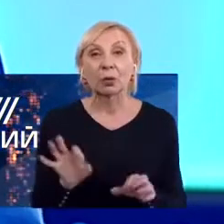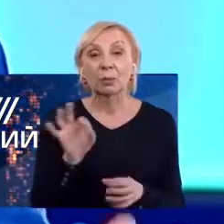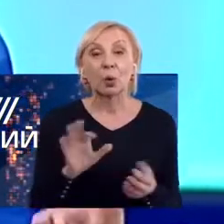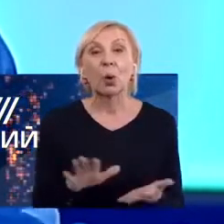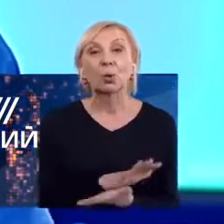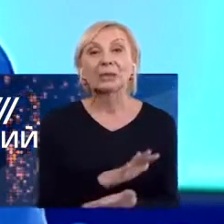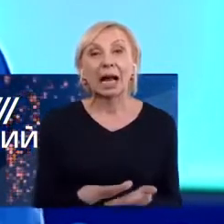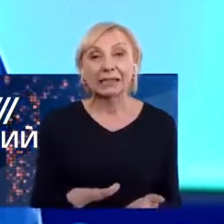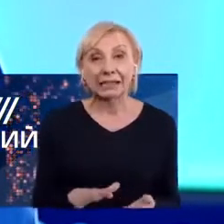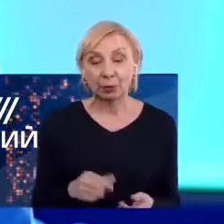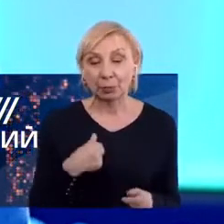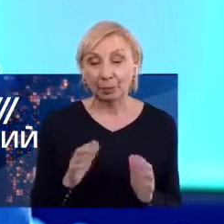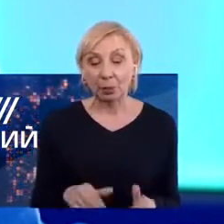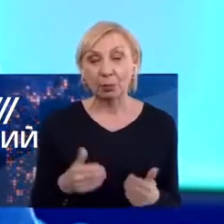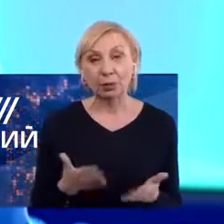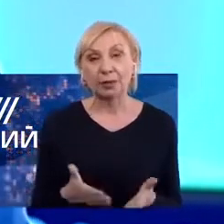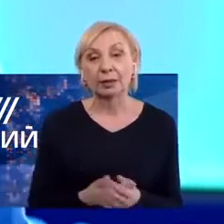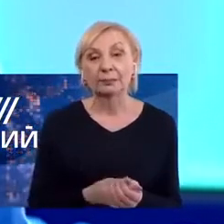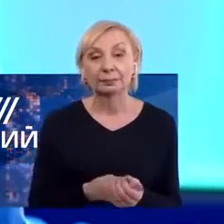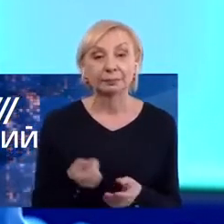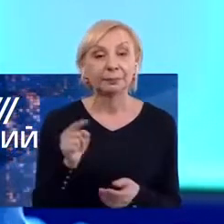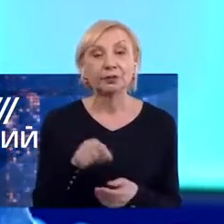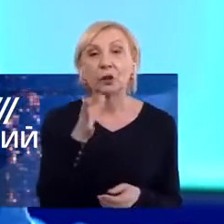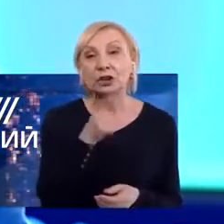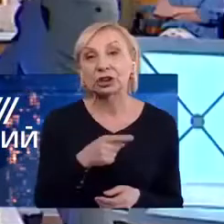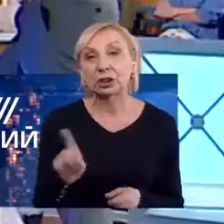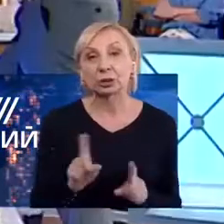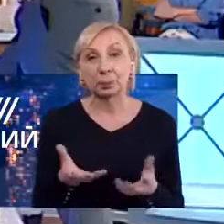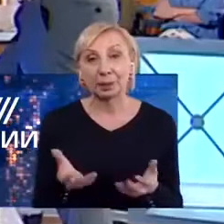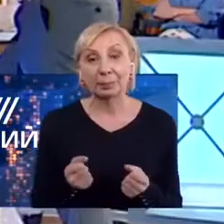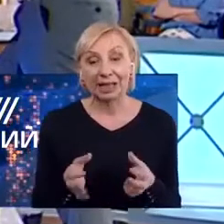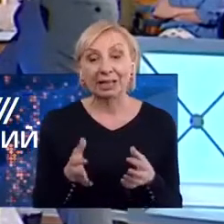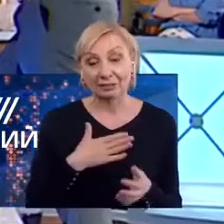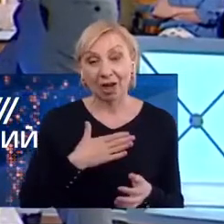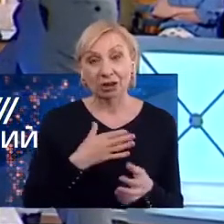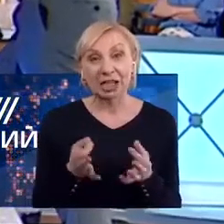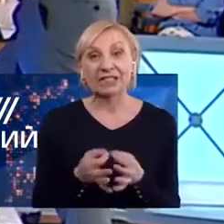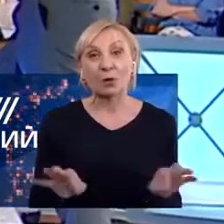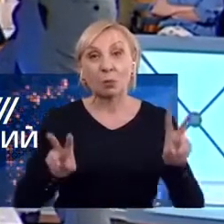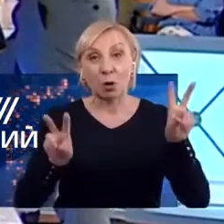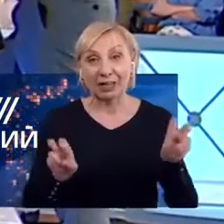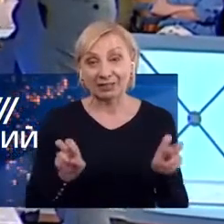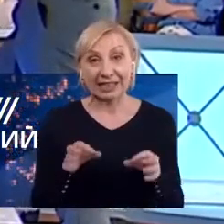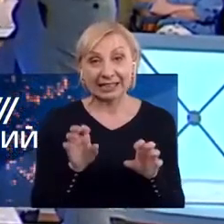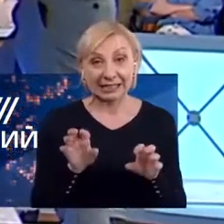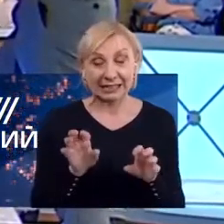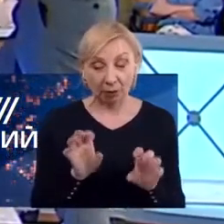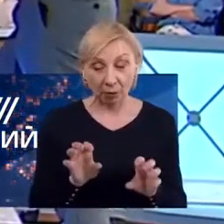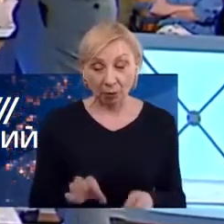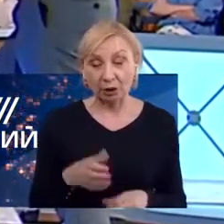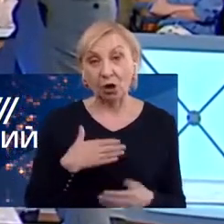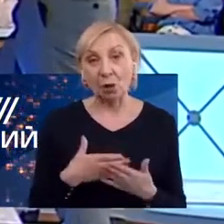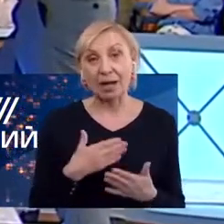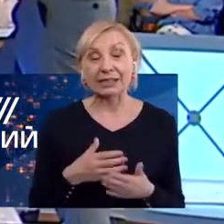люстрацію, коли ми пропонували в той час, щоб прийняли свободівський закон про люстрацію, громадські